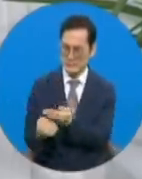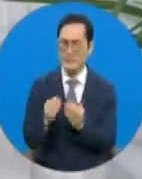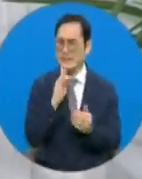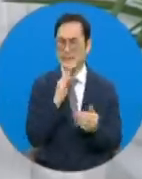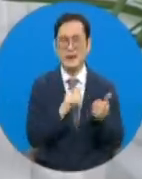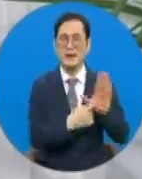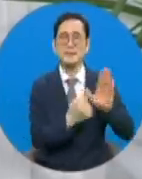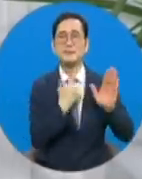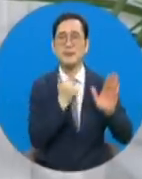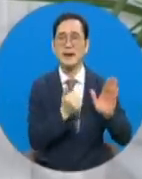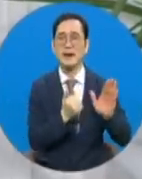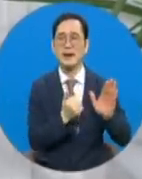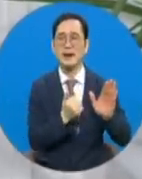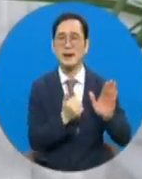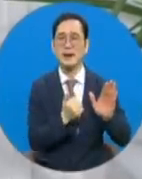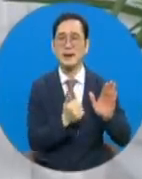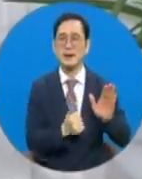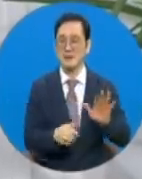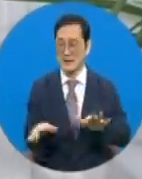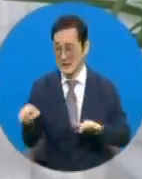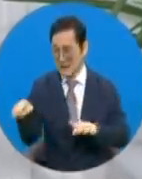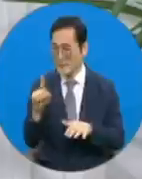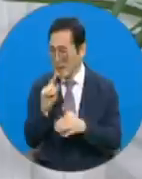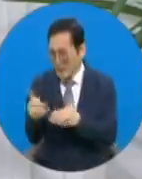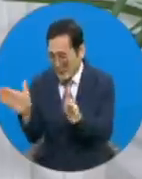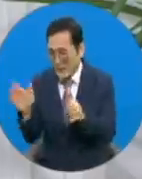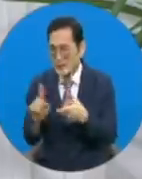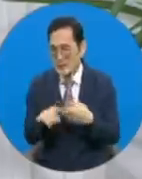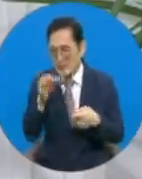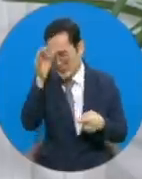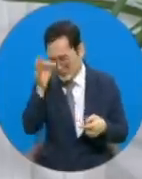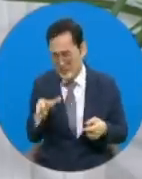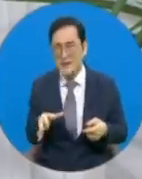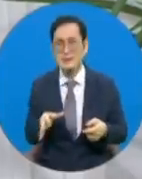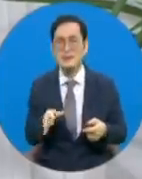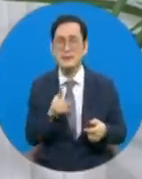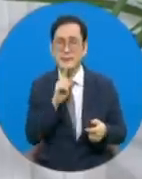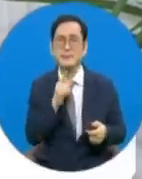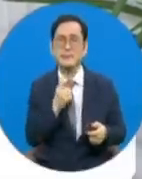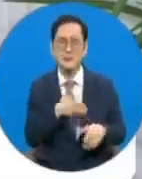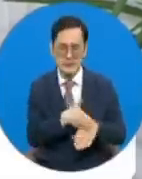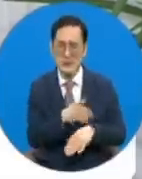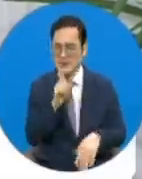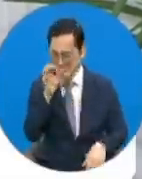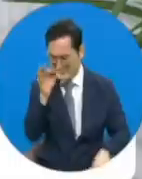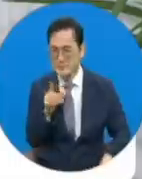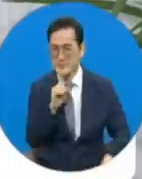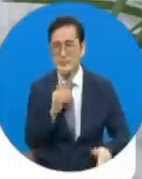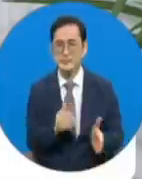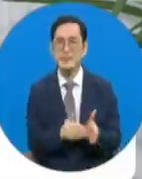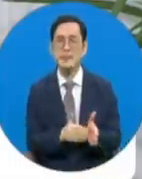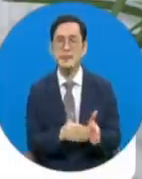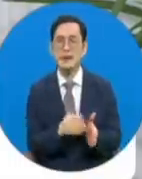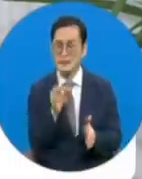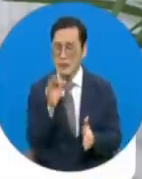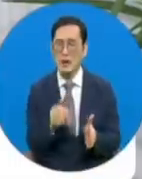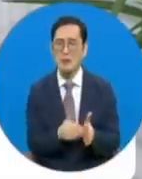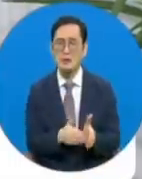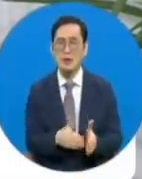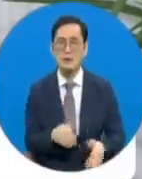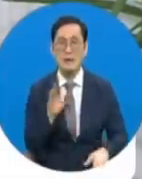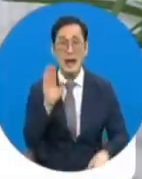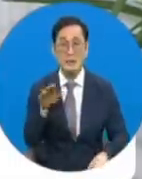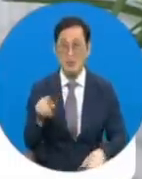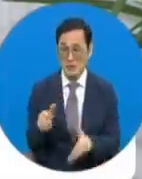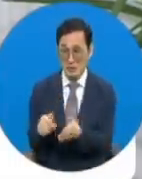이 부분은 실수라고 본인이 인정했고 최은일 함장께 사과를 한 내용입니다. 앞으로 민주당에서는 이런 일이 재발하지 않도록 하는데 정말로 힘을